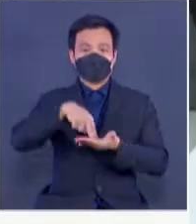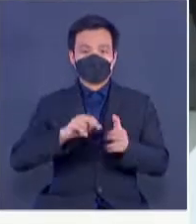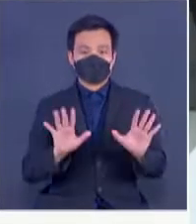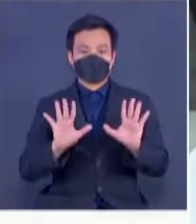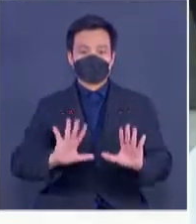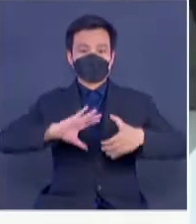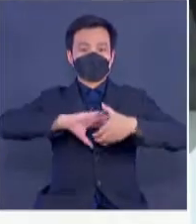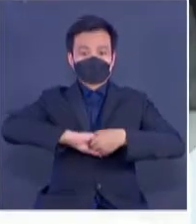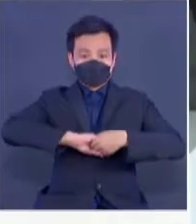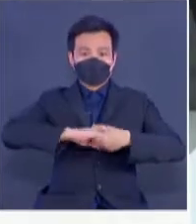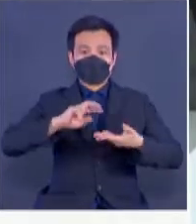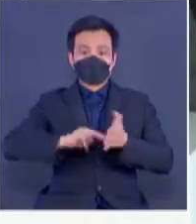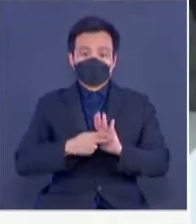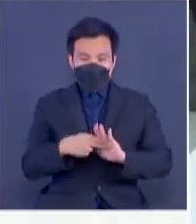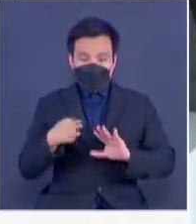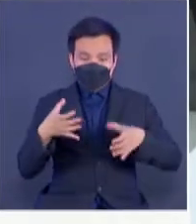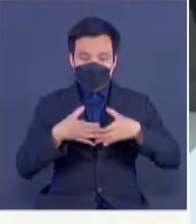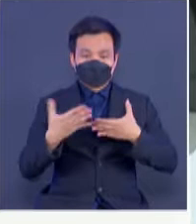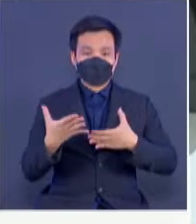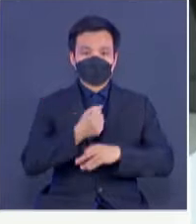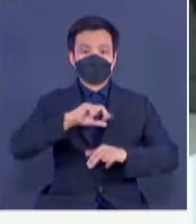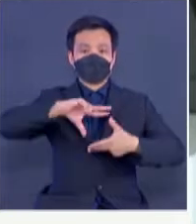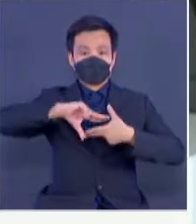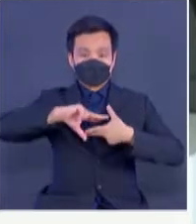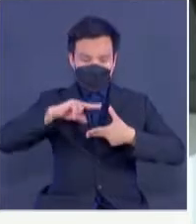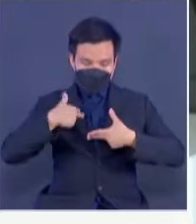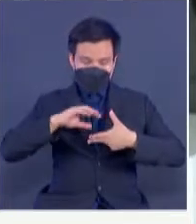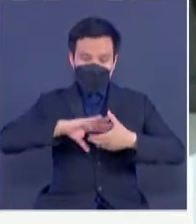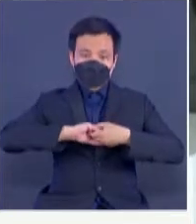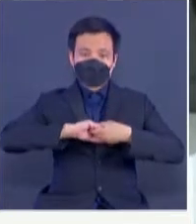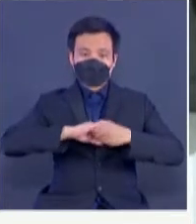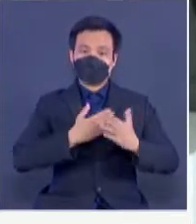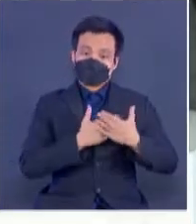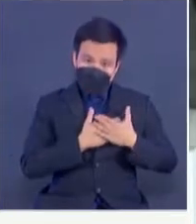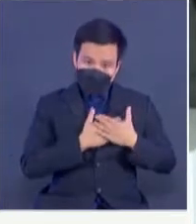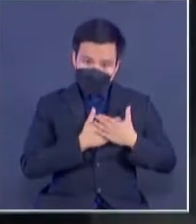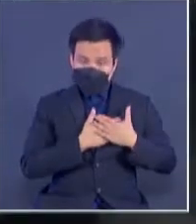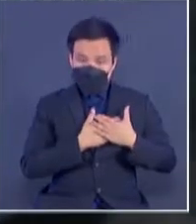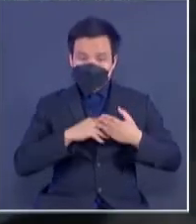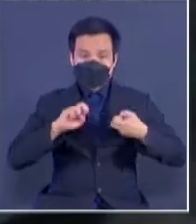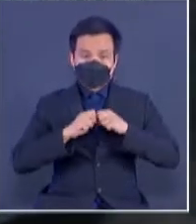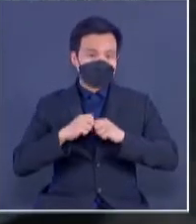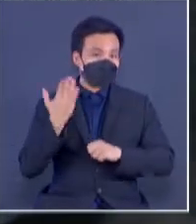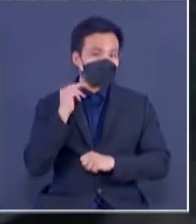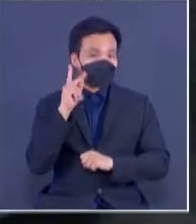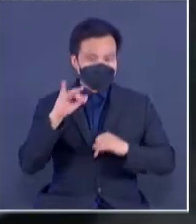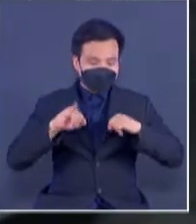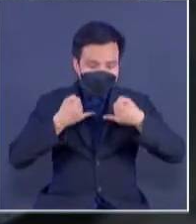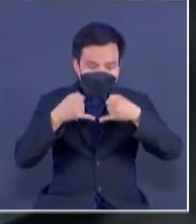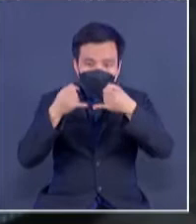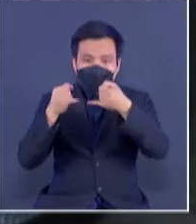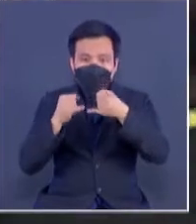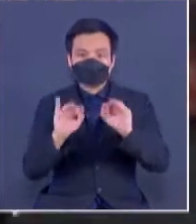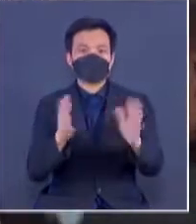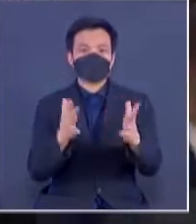านกันแสดงให้เห็นถึงความรักความสามัคคีสยบรอยร้าวในช่วงสัปดาห์ที่ผ่านมาขณะที่นายชัยวุฒนาคมานุสรรัฐ